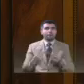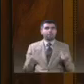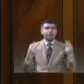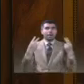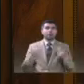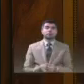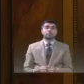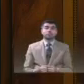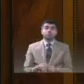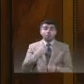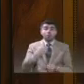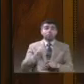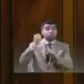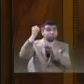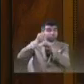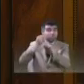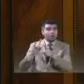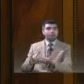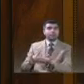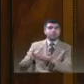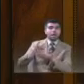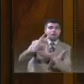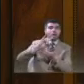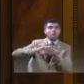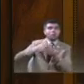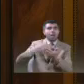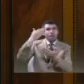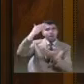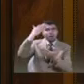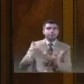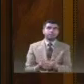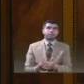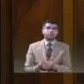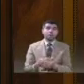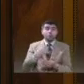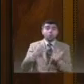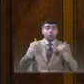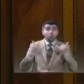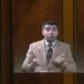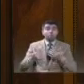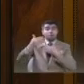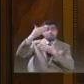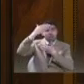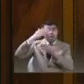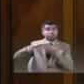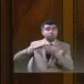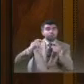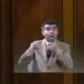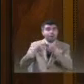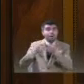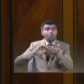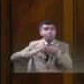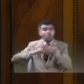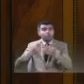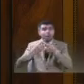دور كبير في قطاع الطيران. اليوم المغرب كيلعب دور كبير في